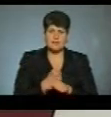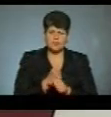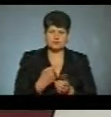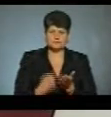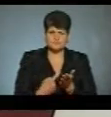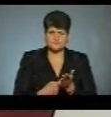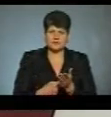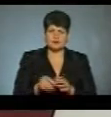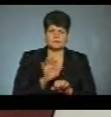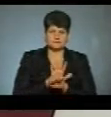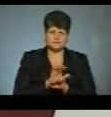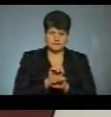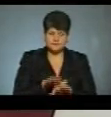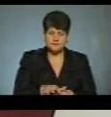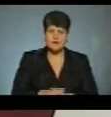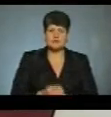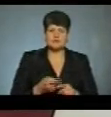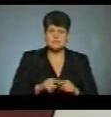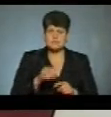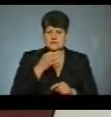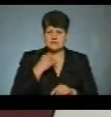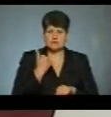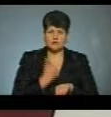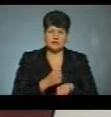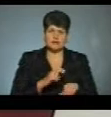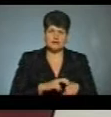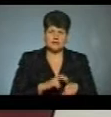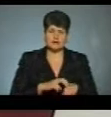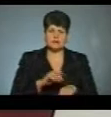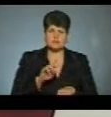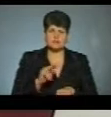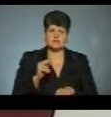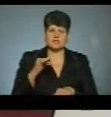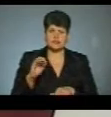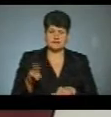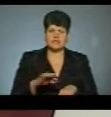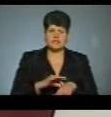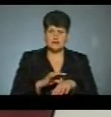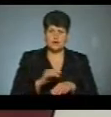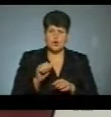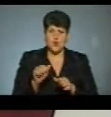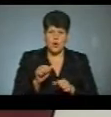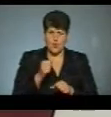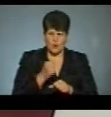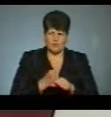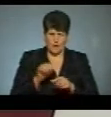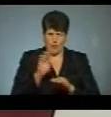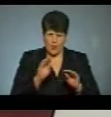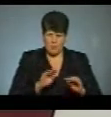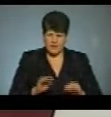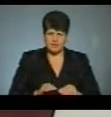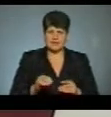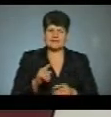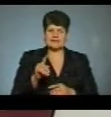підтвердили COVID-19. Про це повідомив головний лікар Ярослав Чайківський. За його словами, тіло обробили дезінфікуючими засобами відповідно